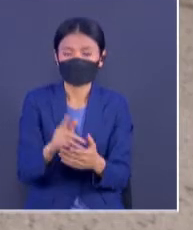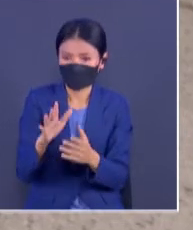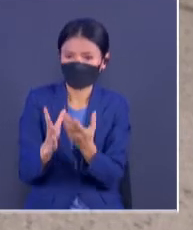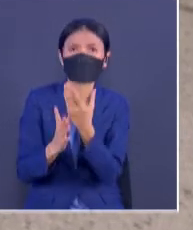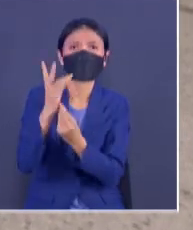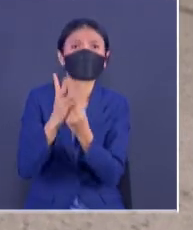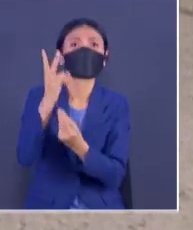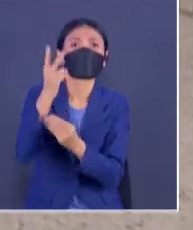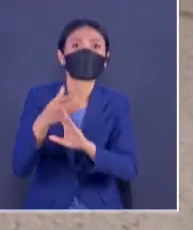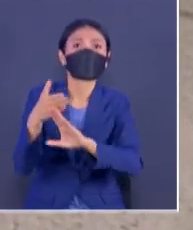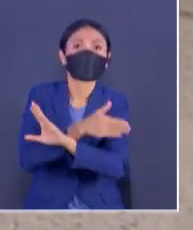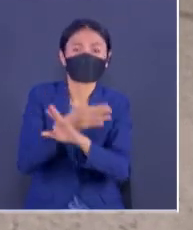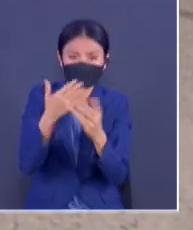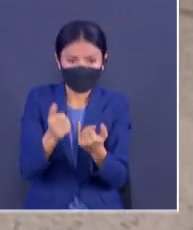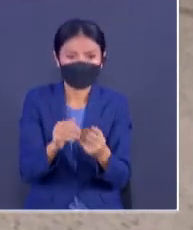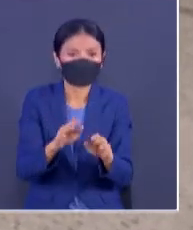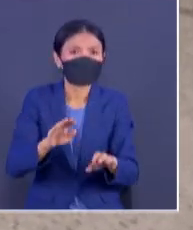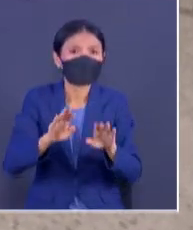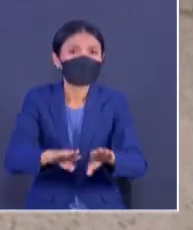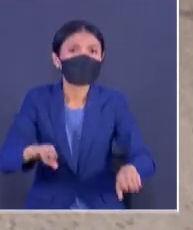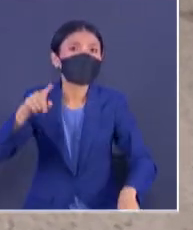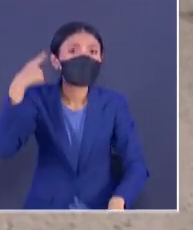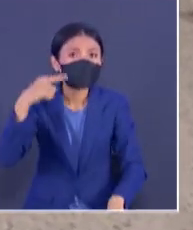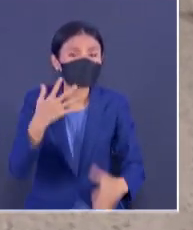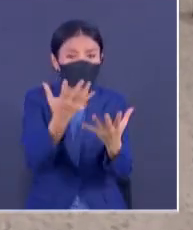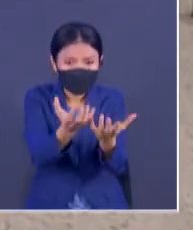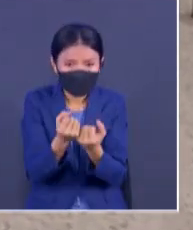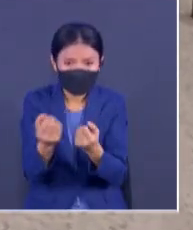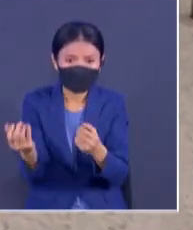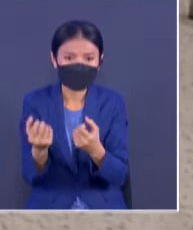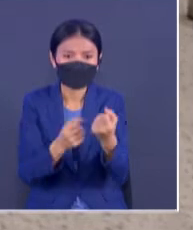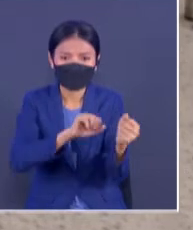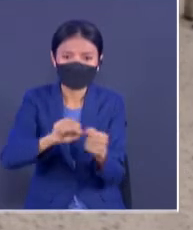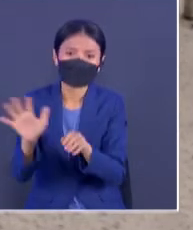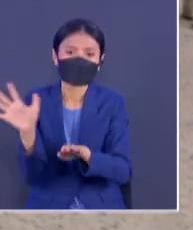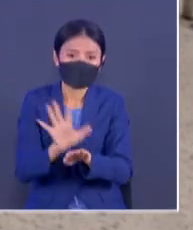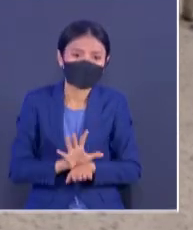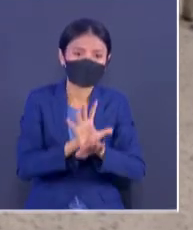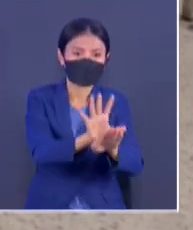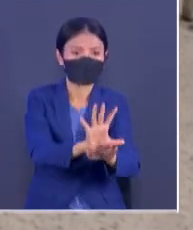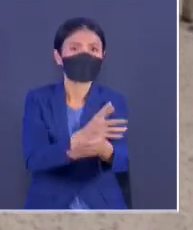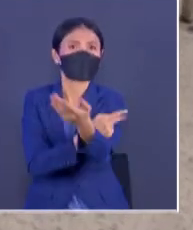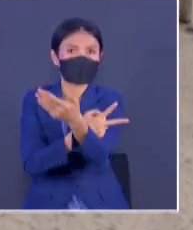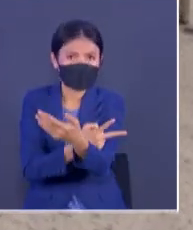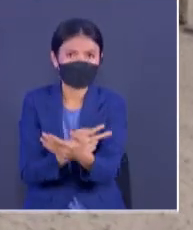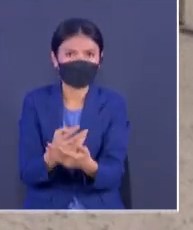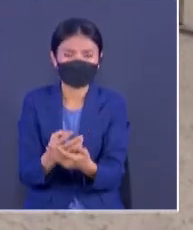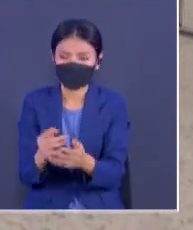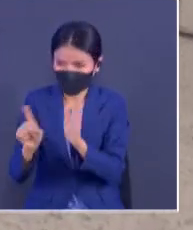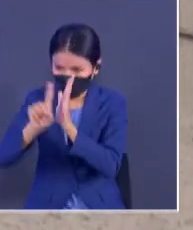รับเด็กหญิงไปส่งที่จังหวัดภูเก็ตมาแล้วด้วยครั้งนึงครับโดยเด็กหญิงบอกว่าจะไปภูเก็ตในจะไปหาแม่